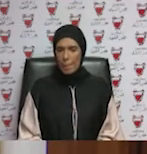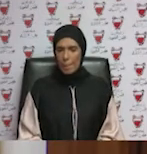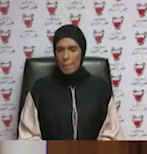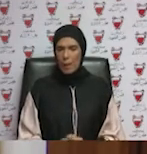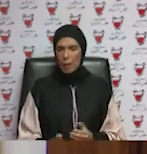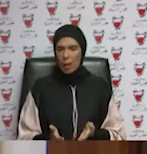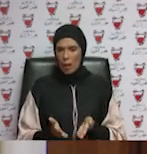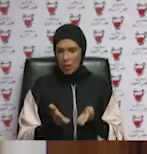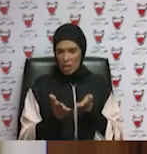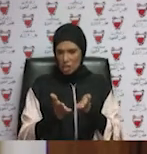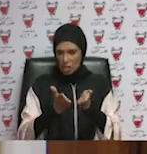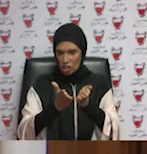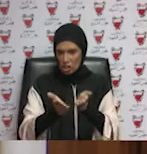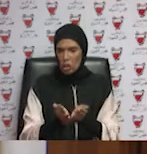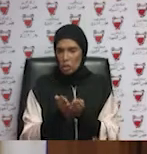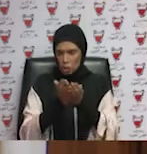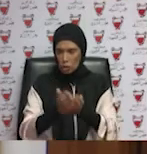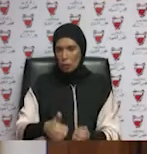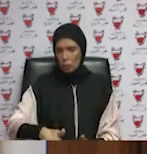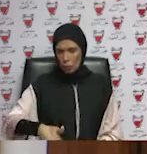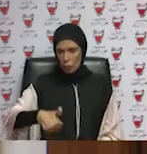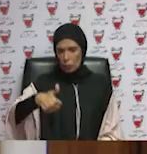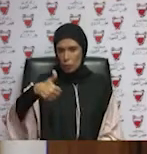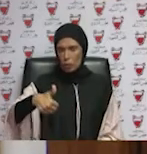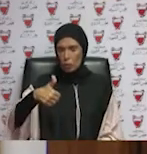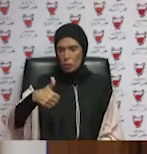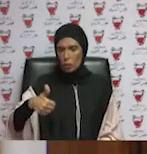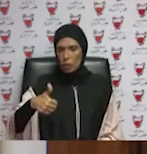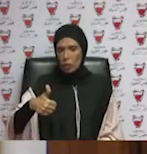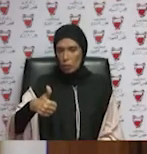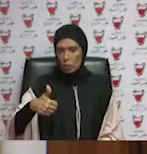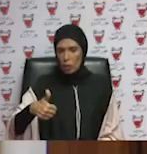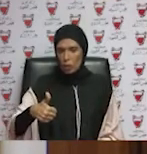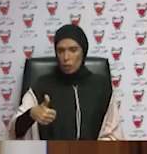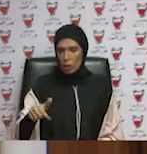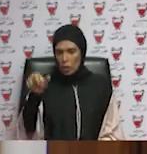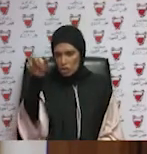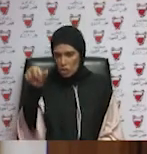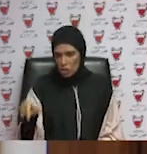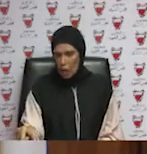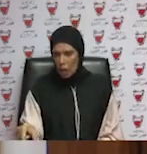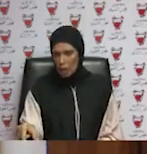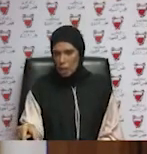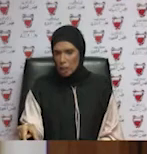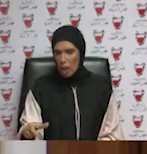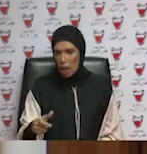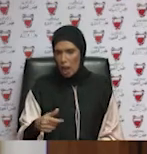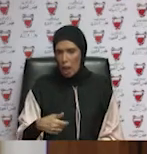القارب قبل أن يكون مصلحة الدولة فهو مصلحة المواطن نفسه، مصلحة البحار نفسه أن يكون قاربه